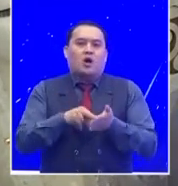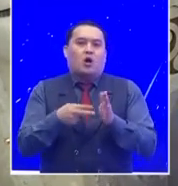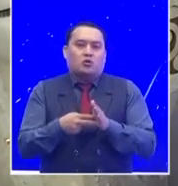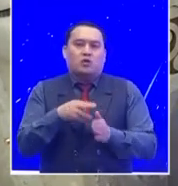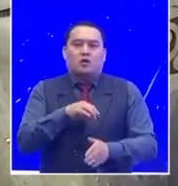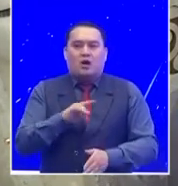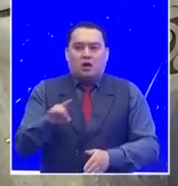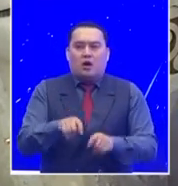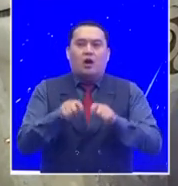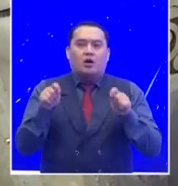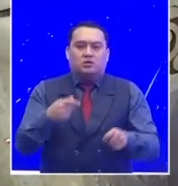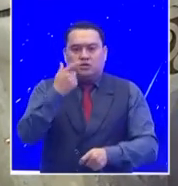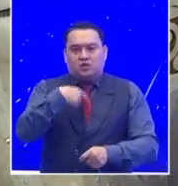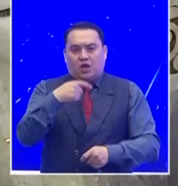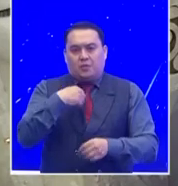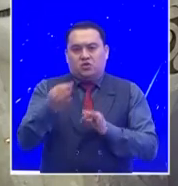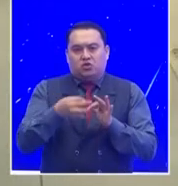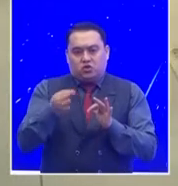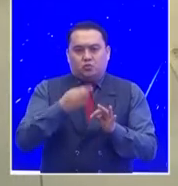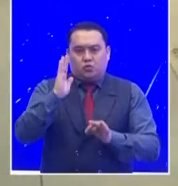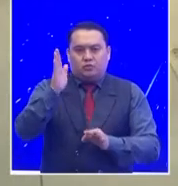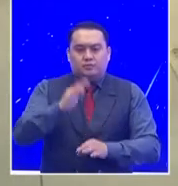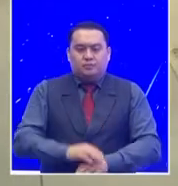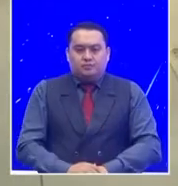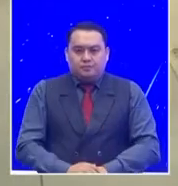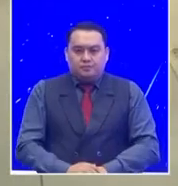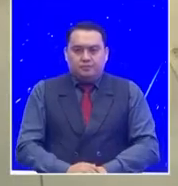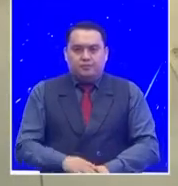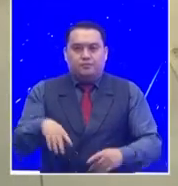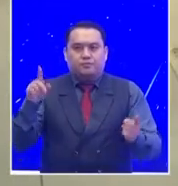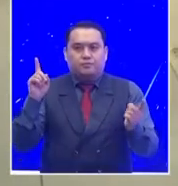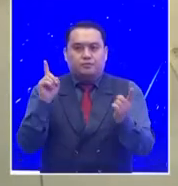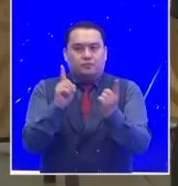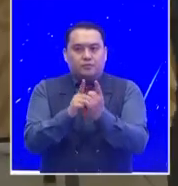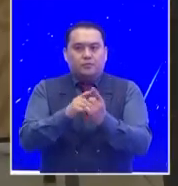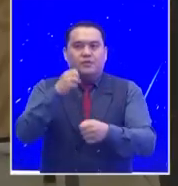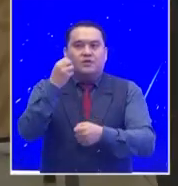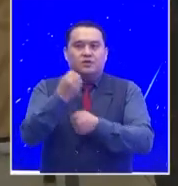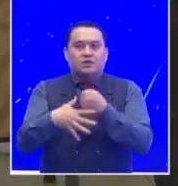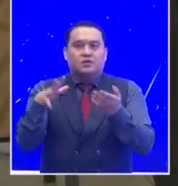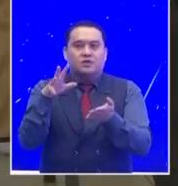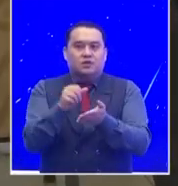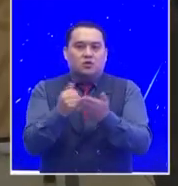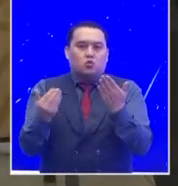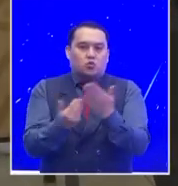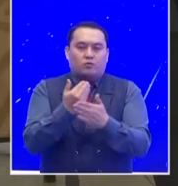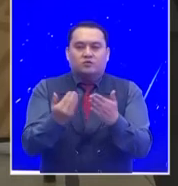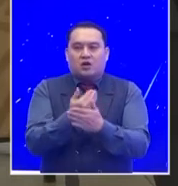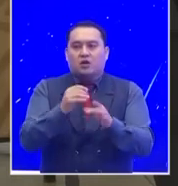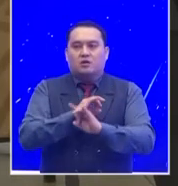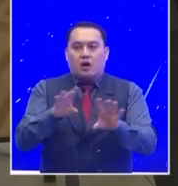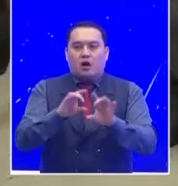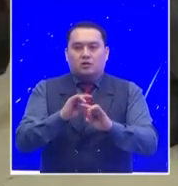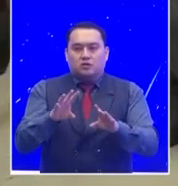в Талгаре открыть цех и сами будем шить. Прибывшие на встречу представители Центра занятости рассказали о новшествах. С марта